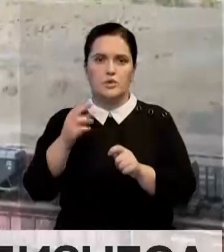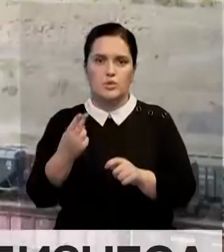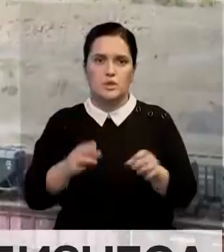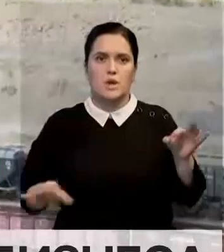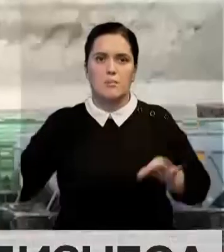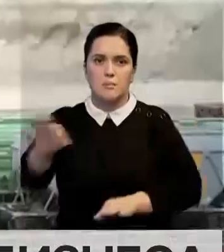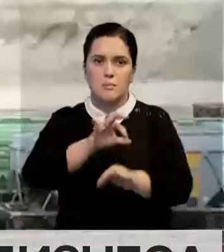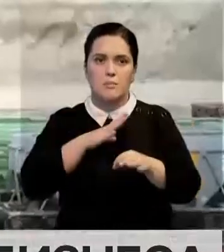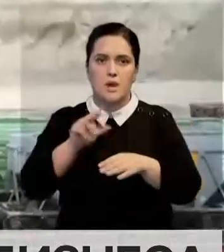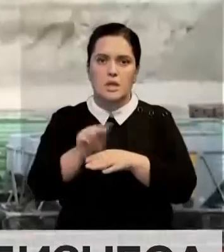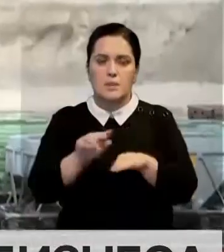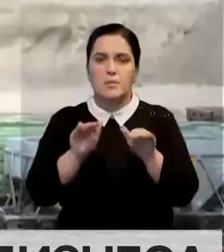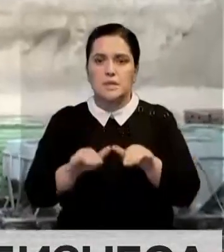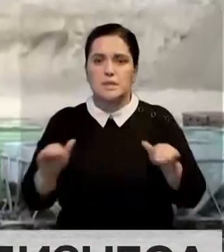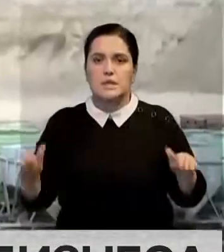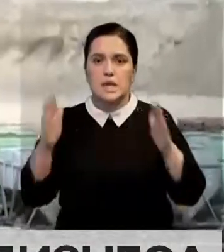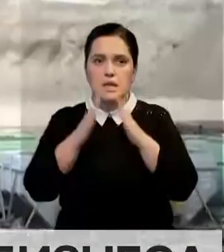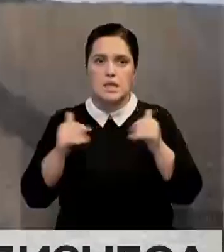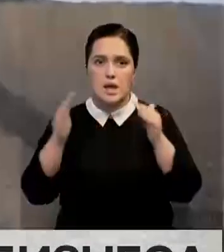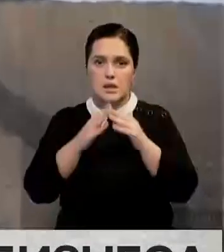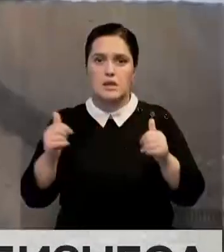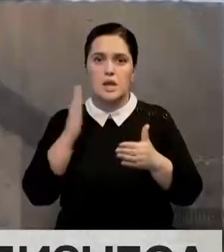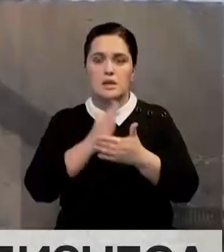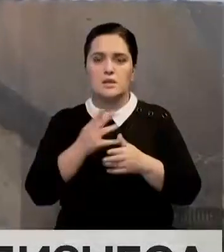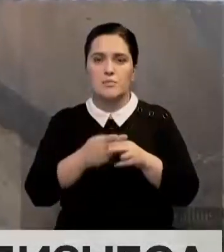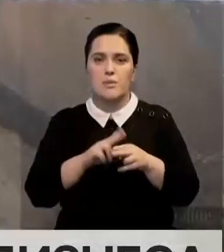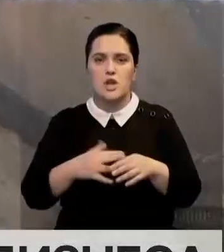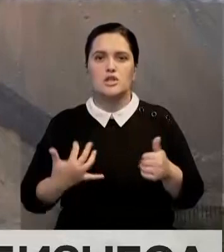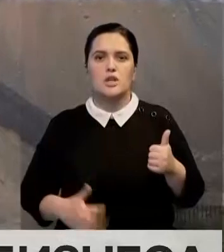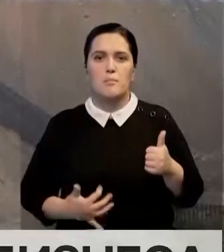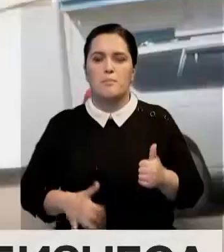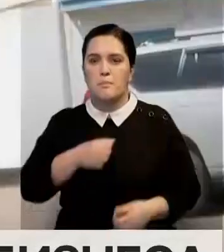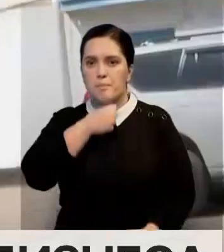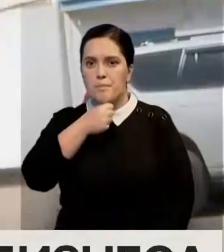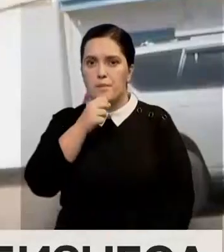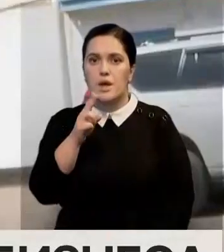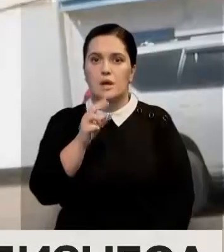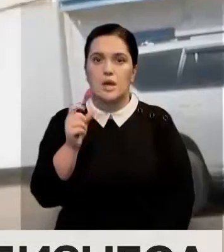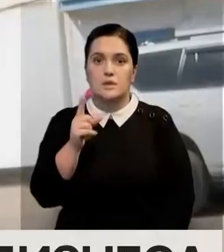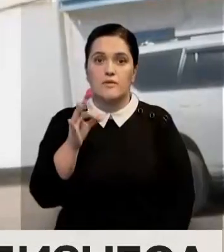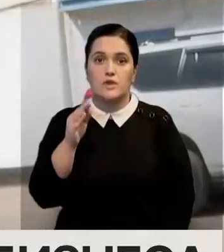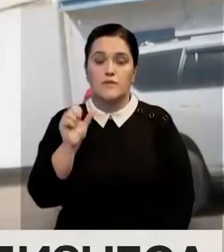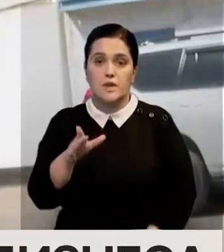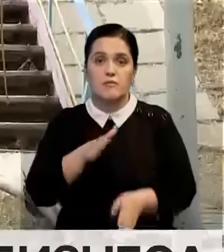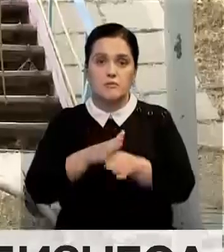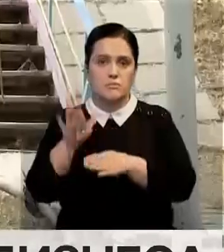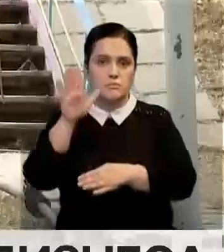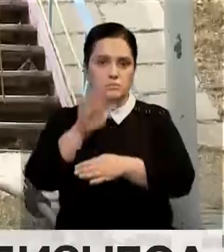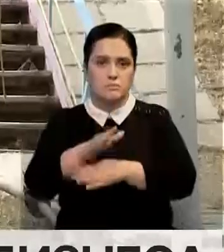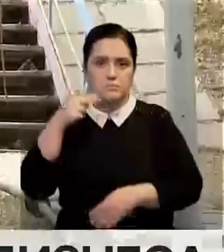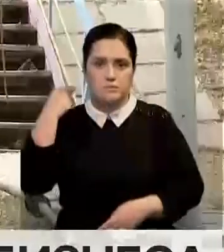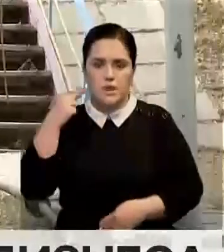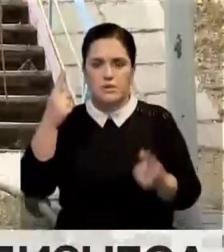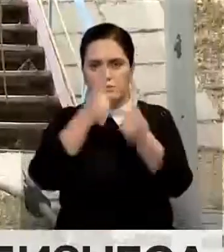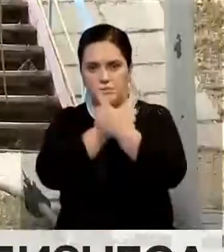был отремонтирован детский лагерь, где отдыхают сотни жамбылских подростков. Таким образом, компания «Казфосфат» выполняет поручение президента, который